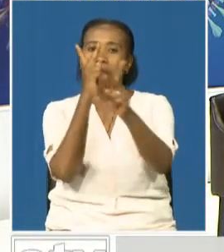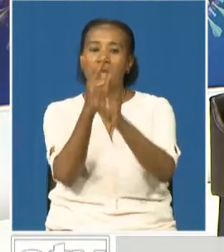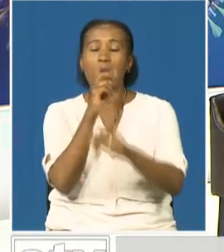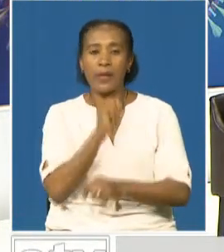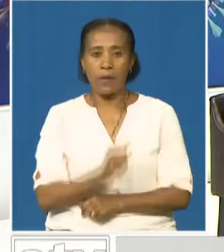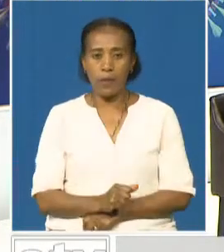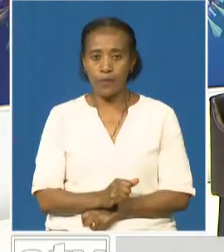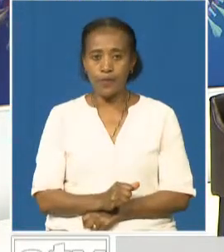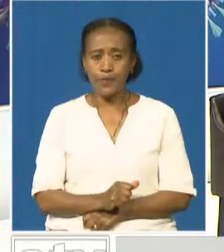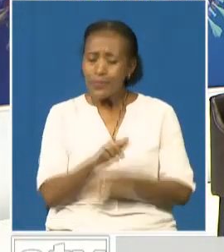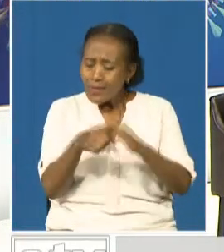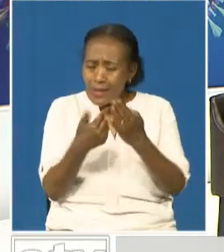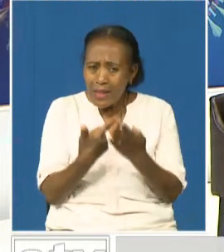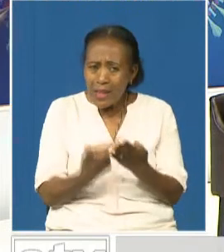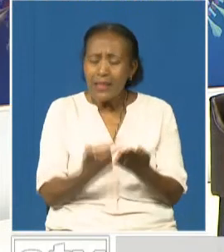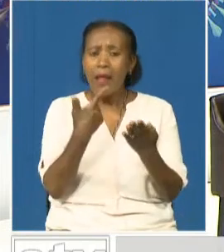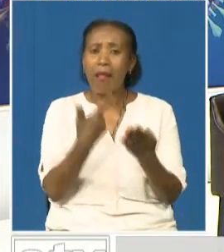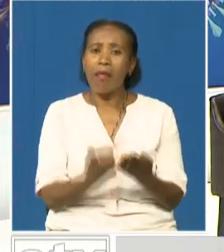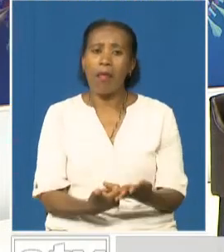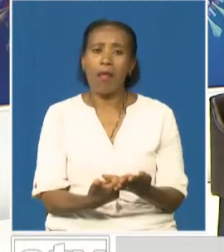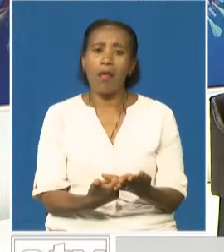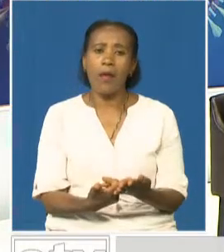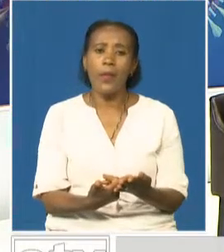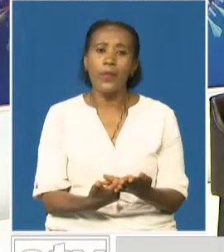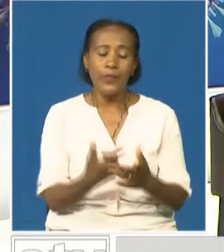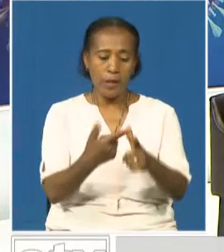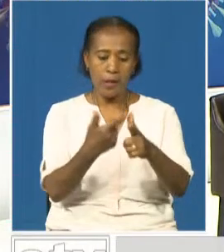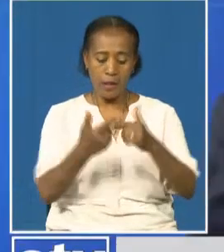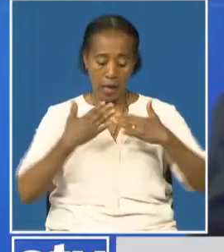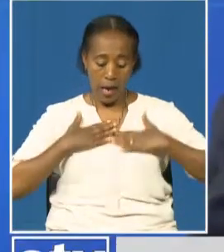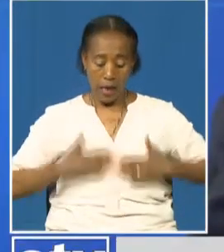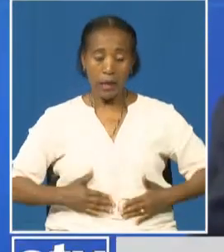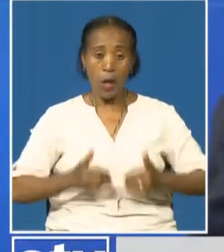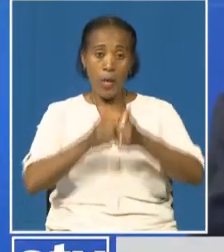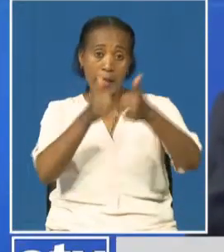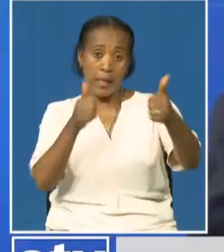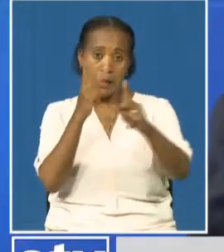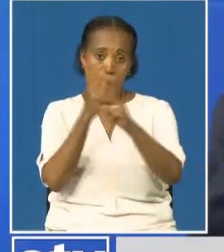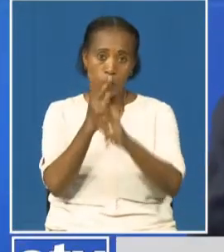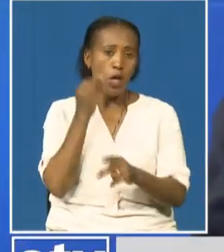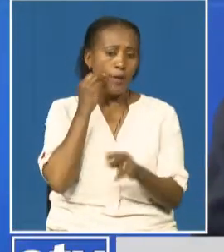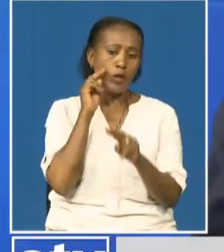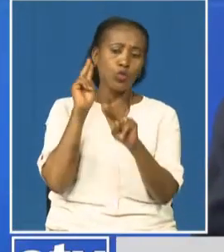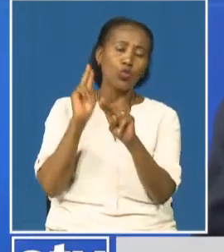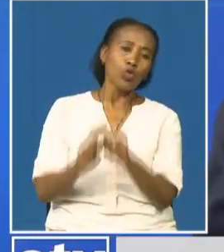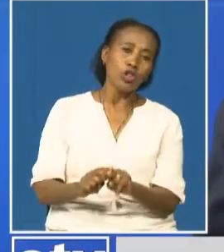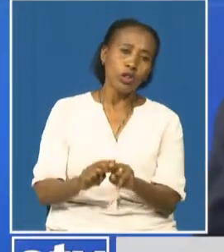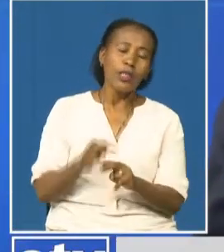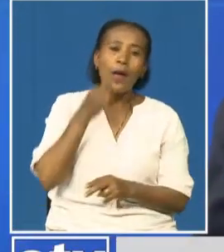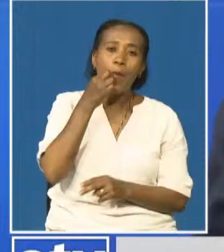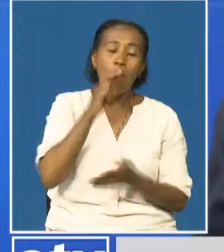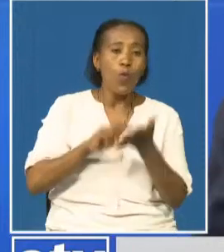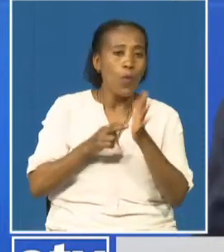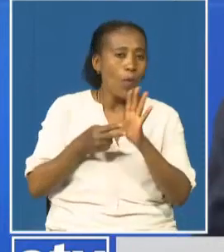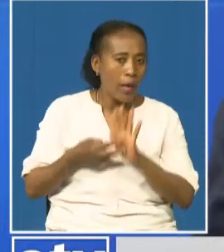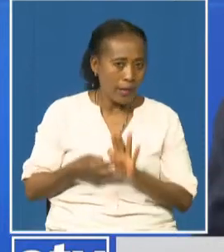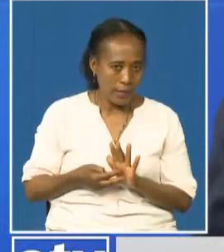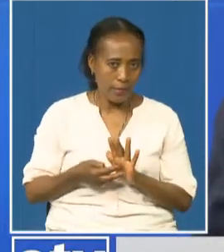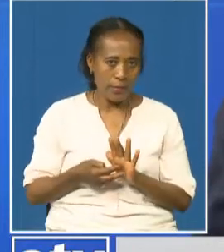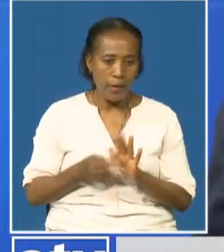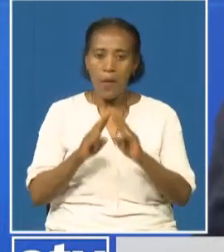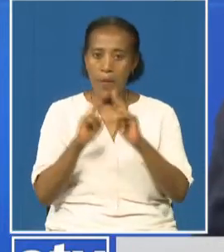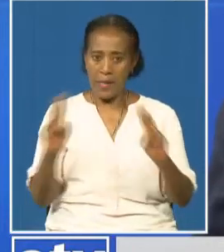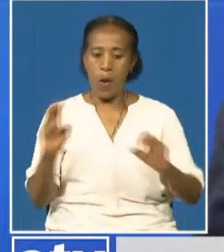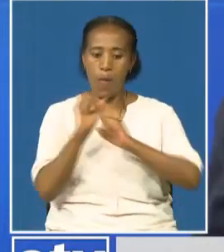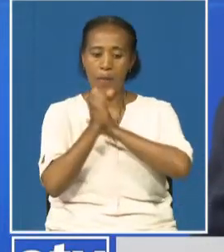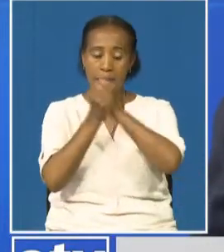አካላዊ ርቀትን መጠበቅ ነው። ስለዚህ ይሄ እንግዲህ አካላዊ ርቀትን ጠብቁ ወይም የቤታችሁ ቁጭ በሉ ማለት